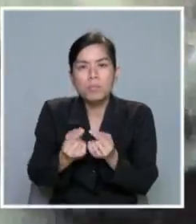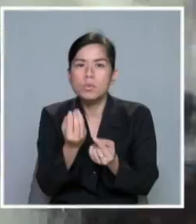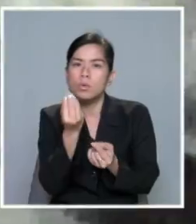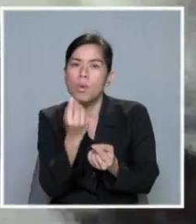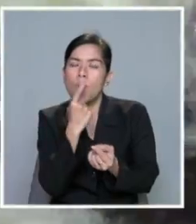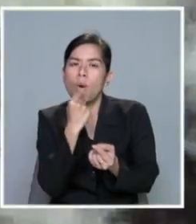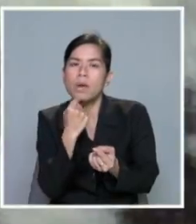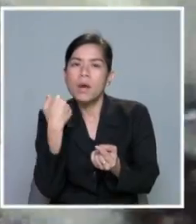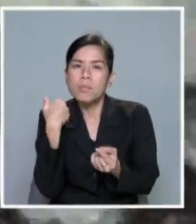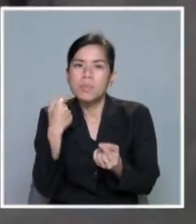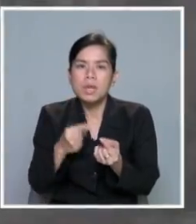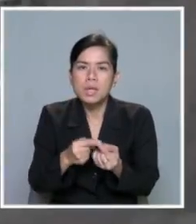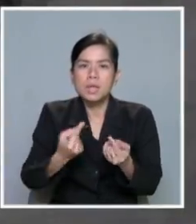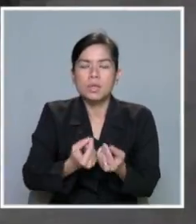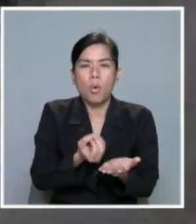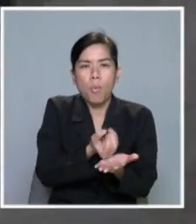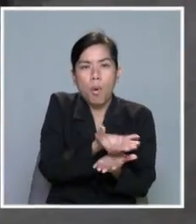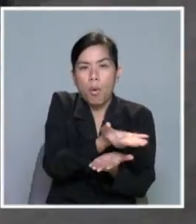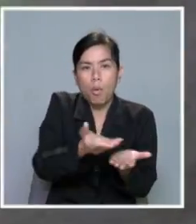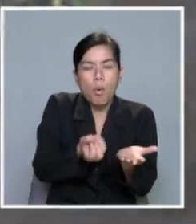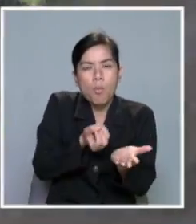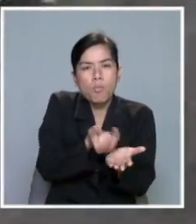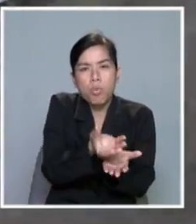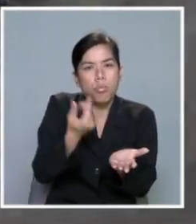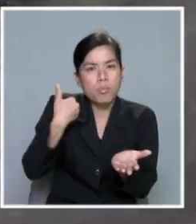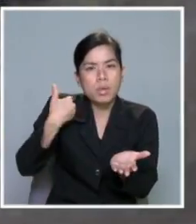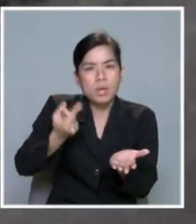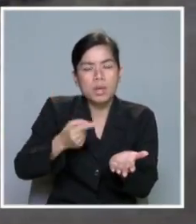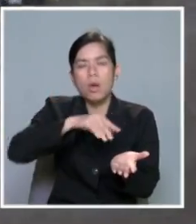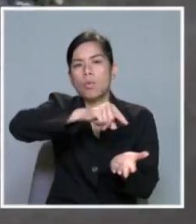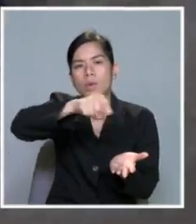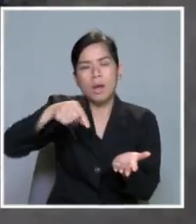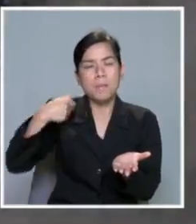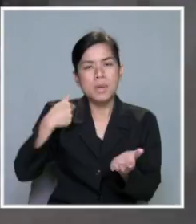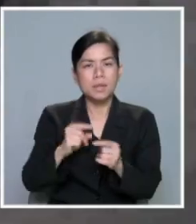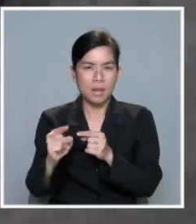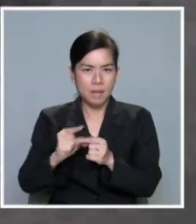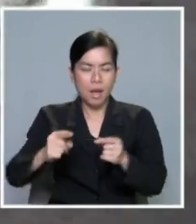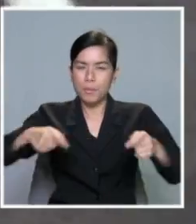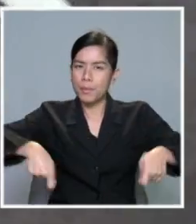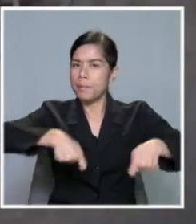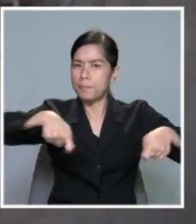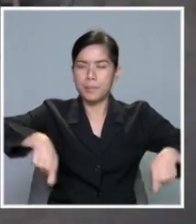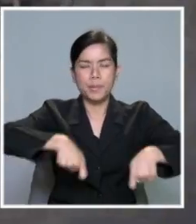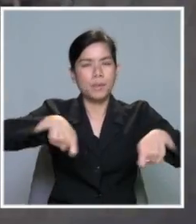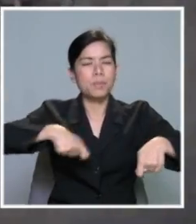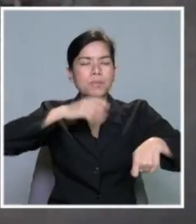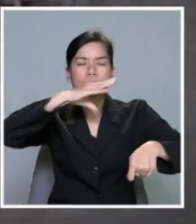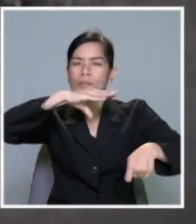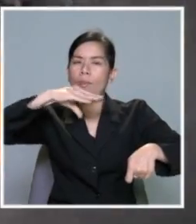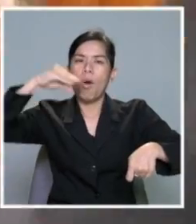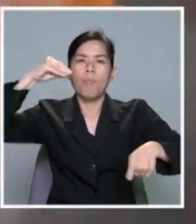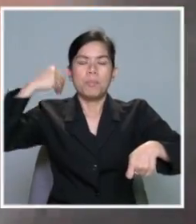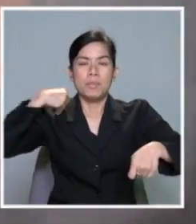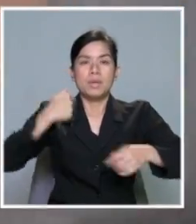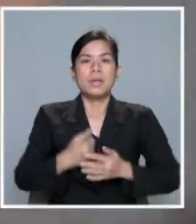บามาและเม็ดซาหวีลงกระทะเจียวแล้วนำเครื่องปรุงลงผัดคลุกเคล้าจนเครื่องเทศหอมจากนั้นใส่น้ำกระทิ